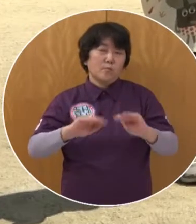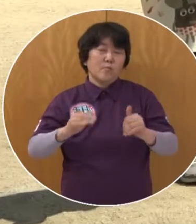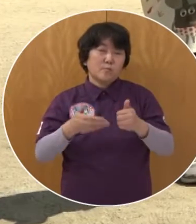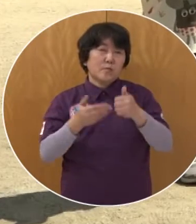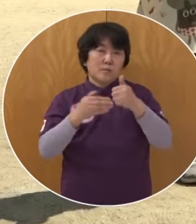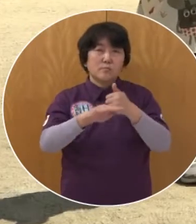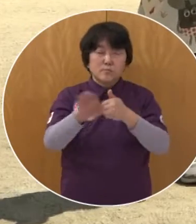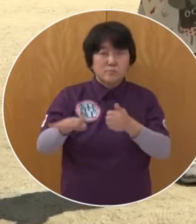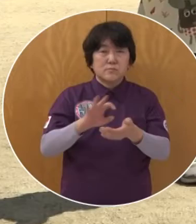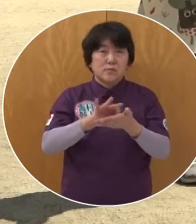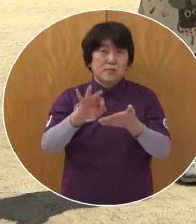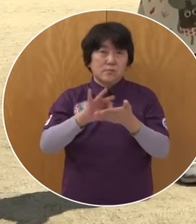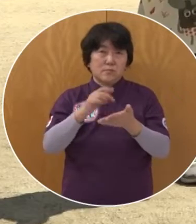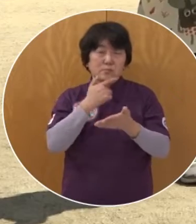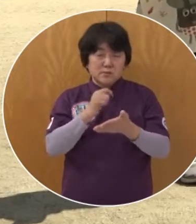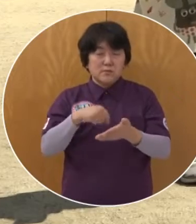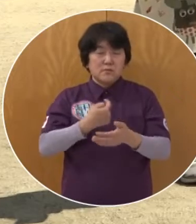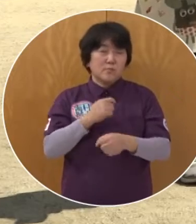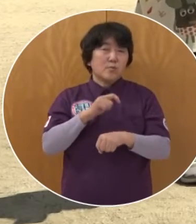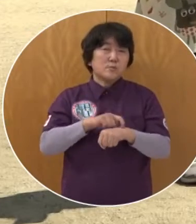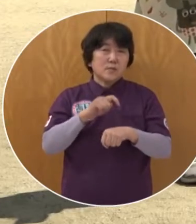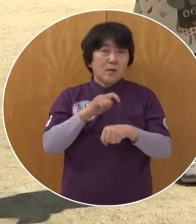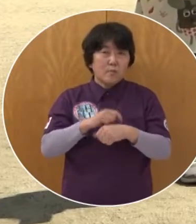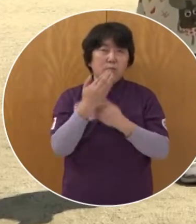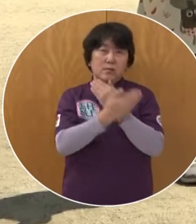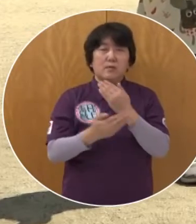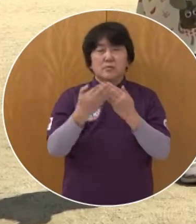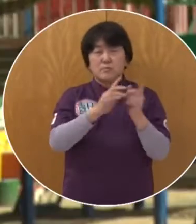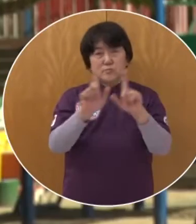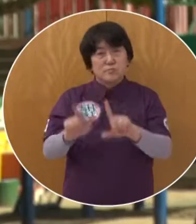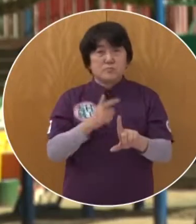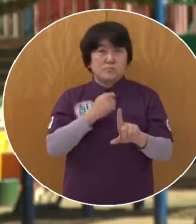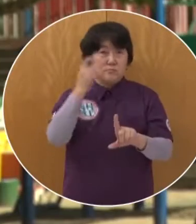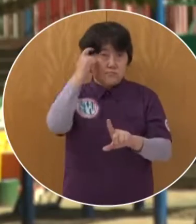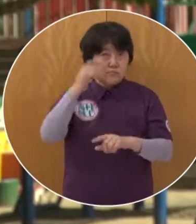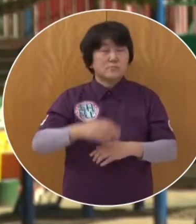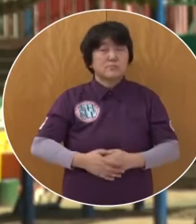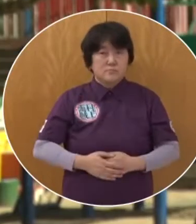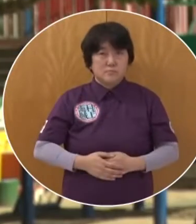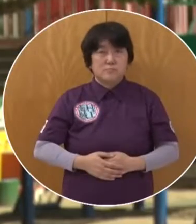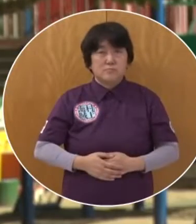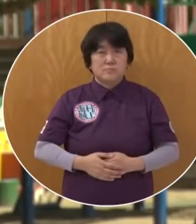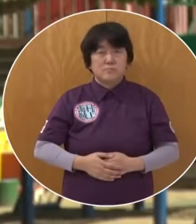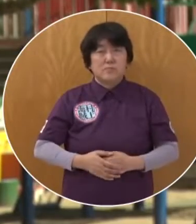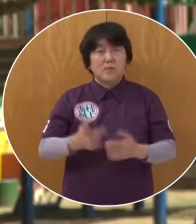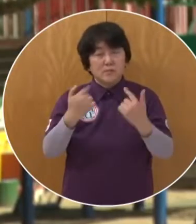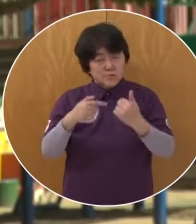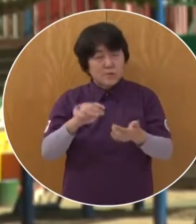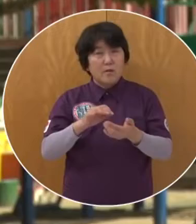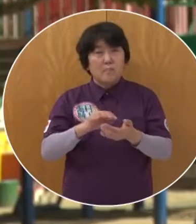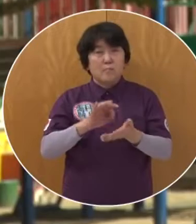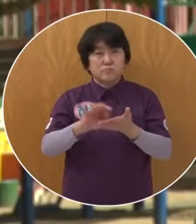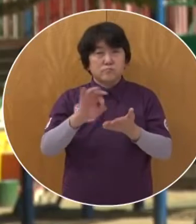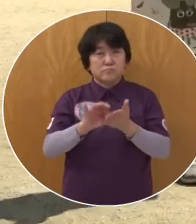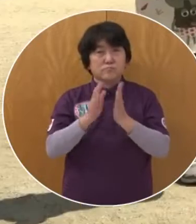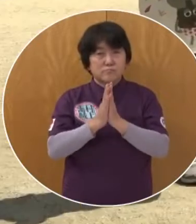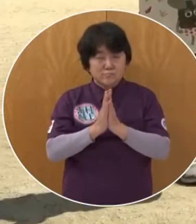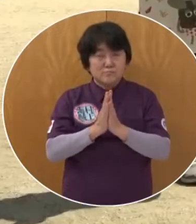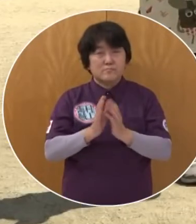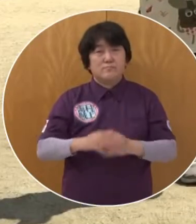ただいて、子育てそして自分の時間も充実させてもらいたいですね。 はい、そうですね。お気軽にご利用ください